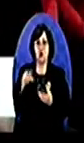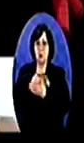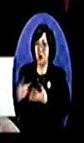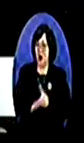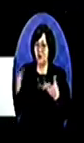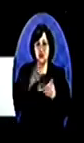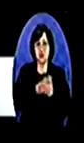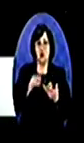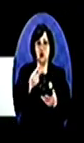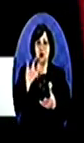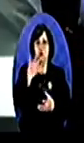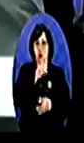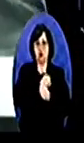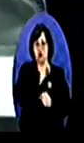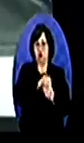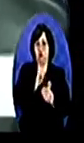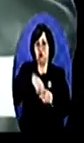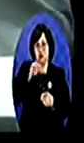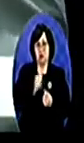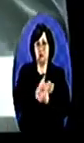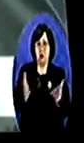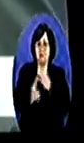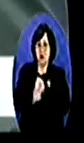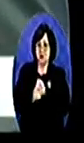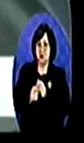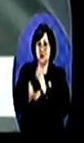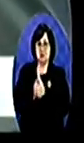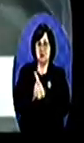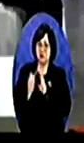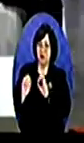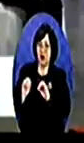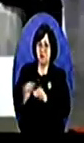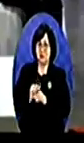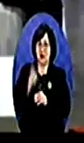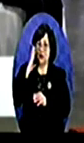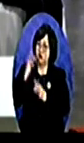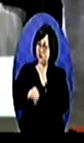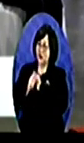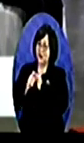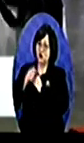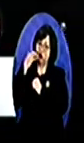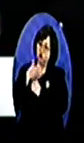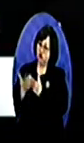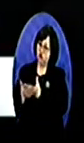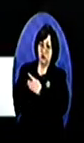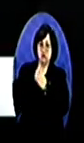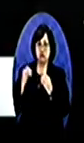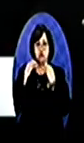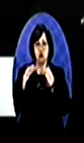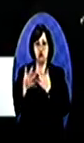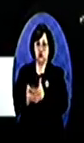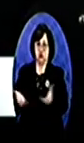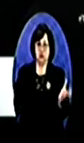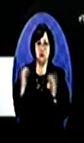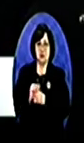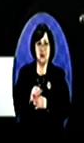байраар хангасан юм а. Түүнчлэн мэрэгжлийн боловсрон хүчнийг бэлтгэх гадны мэрэгчлүүдийн зөвлөгөө дэмжлэгийг авч ажилуулсан байна. Мэрэгжлийн боловсрон хүчний